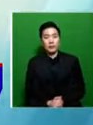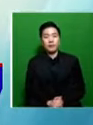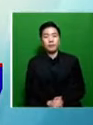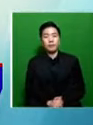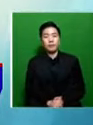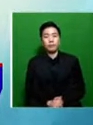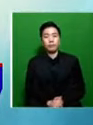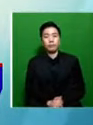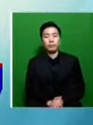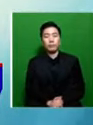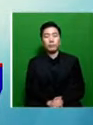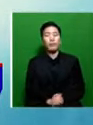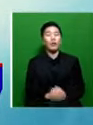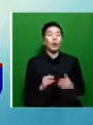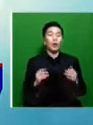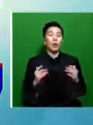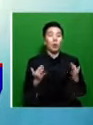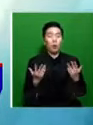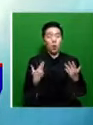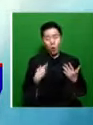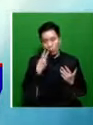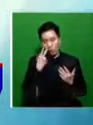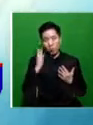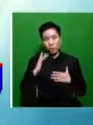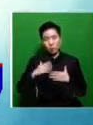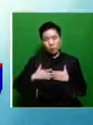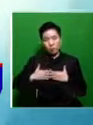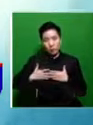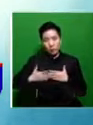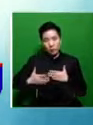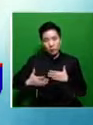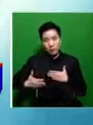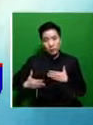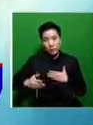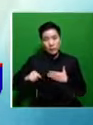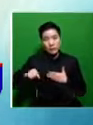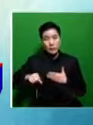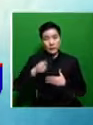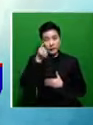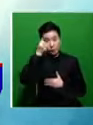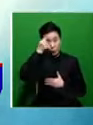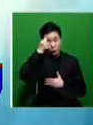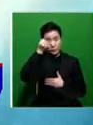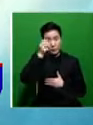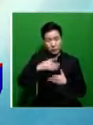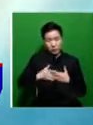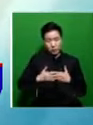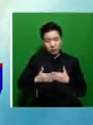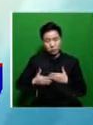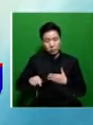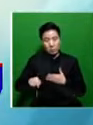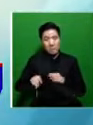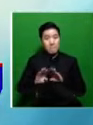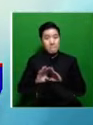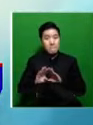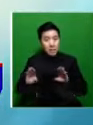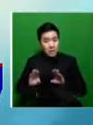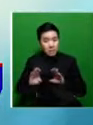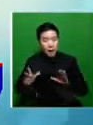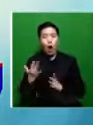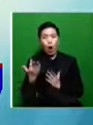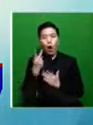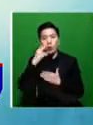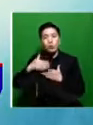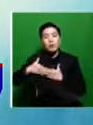พิจารณานะครับเปิดหรือไม่เนี่ยหลังจากพ้นไป14วันเราหวังว่าถ้าทุกท่านให้ความร่วมมือ